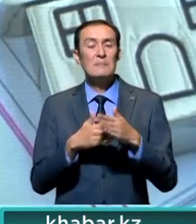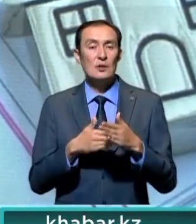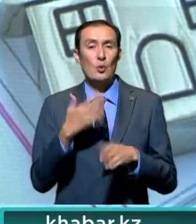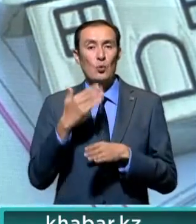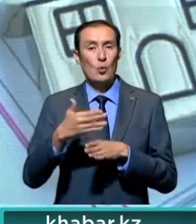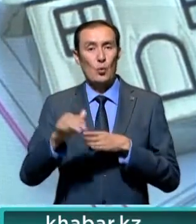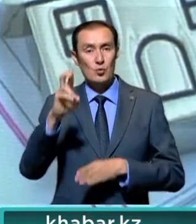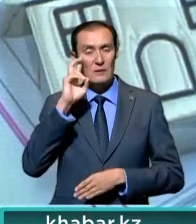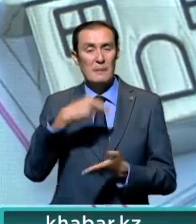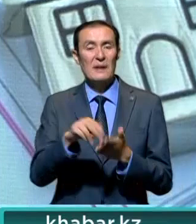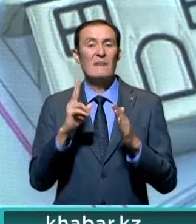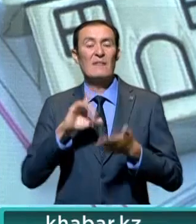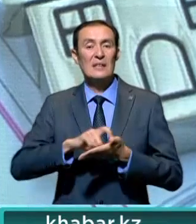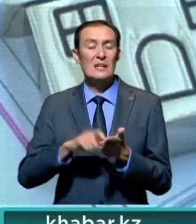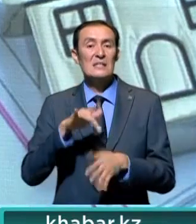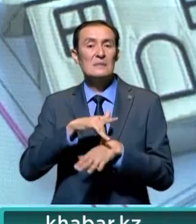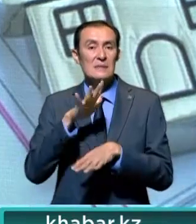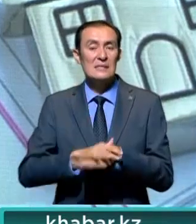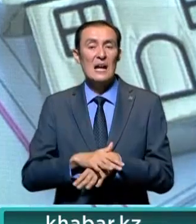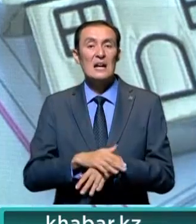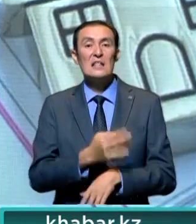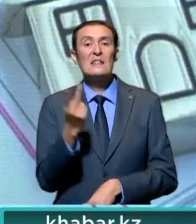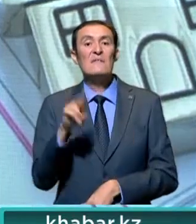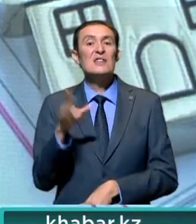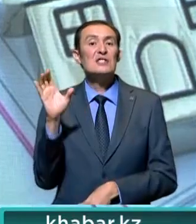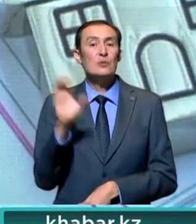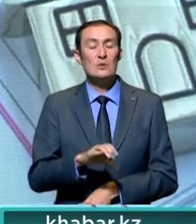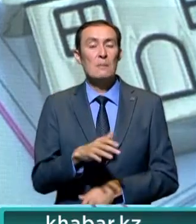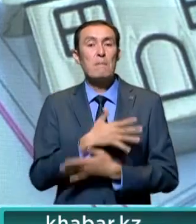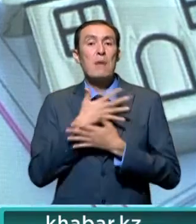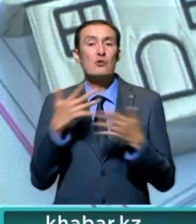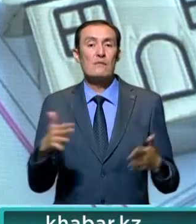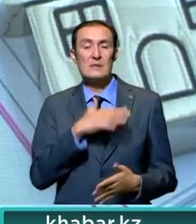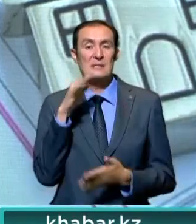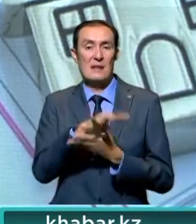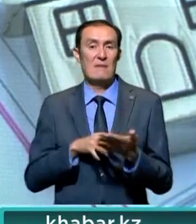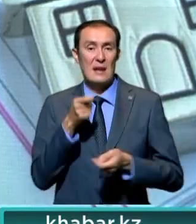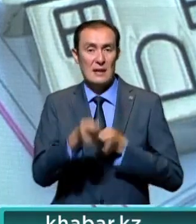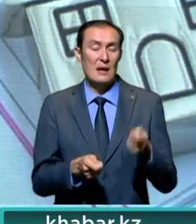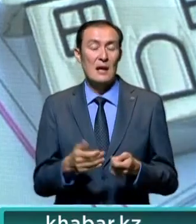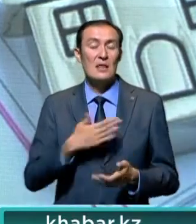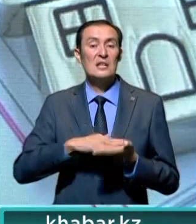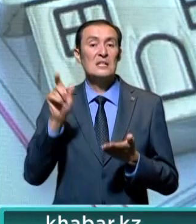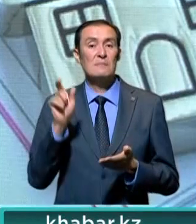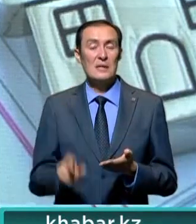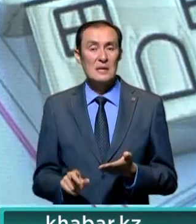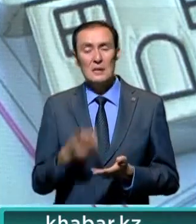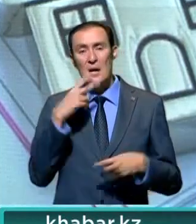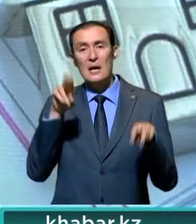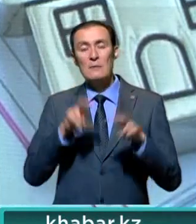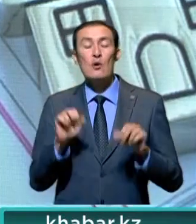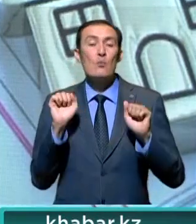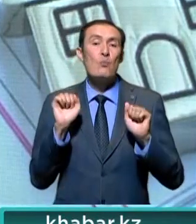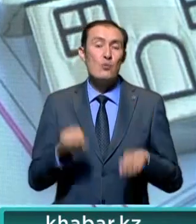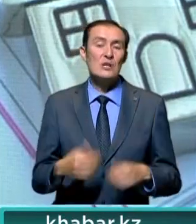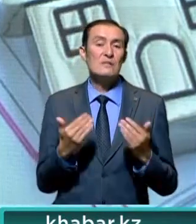на приобретение квартир, был исчерпан за считанные секунды из-за большого количества заявок. Моя коллега Назымгуль Кумыспаева разбиралась,